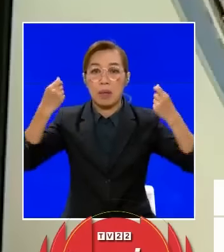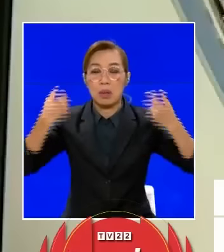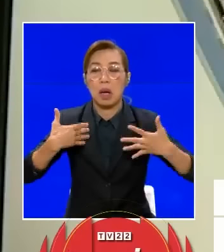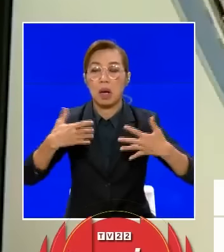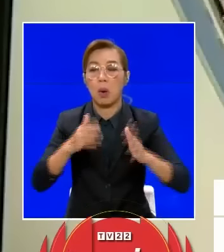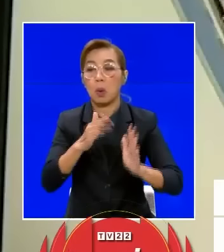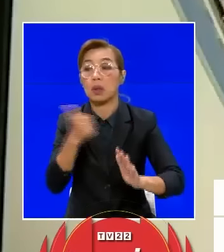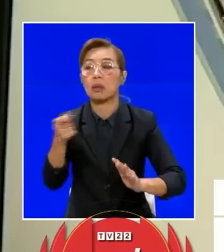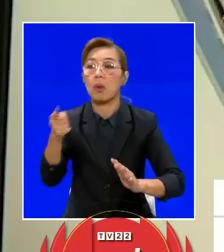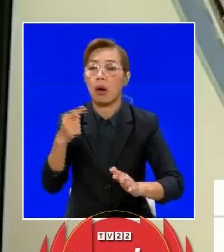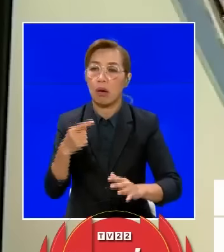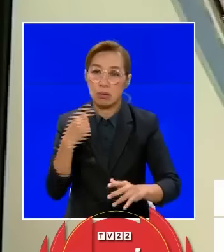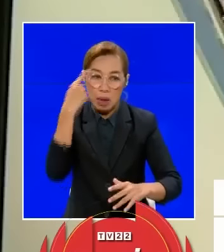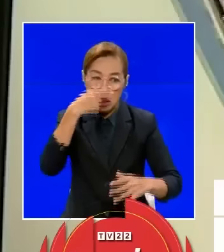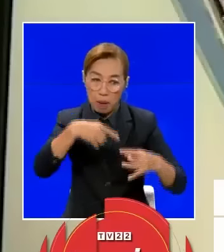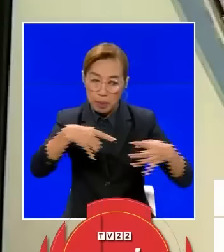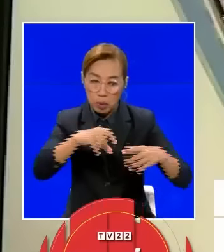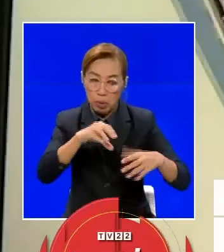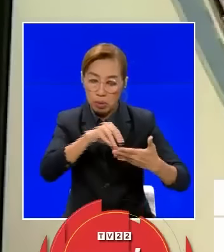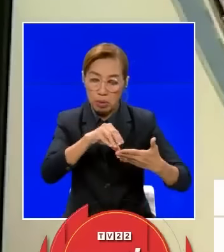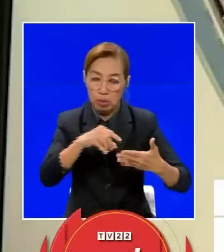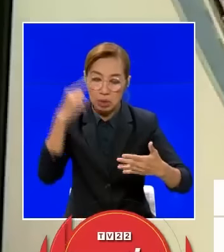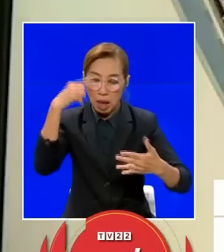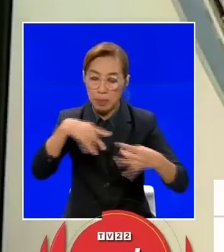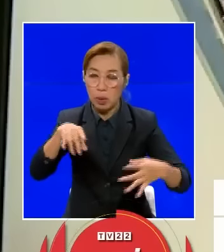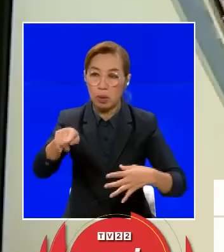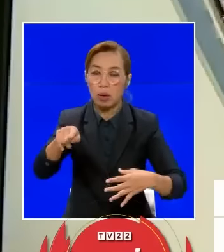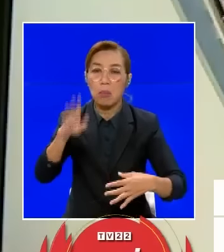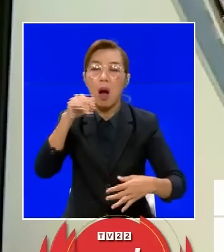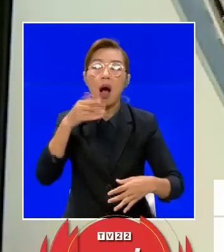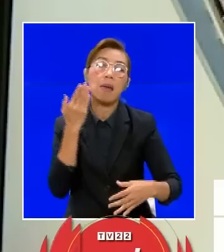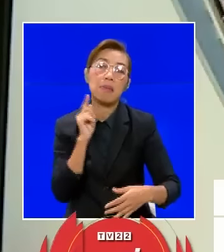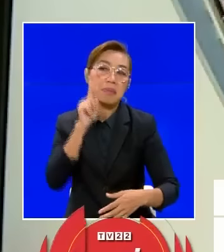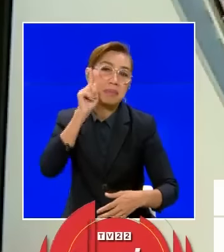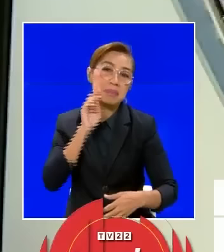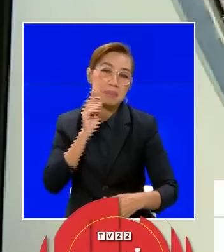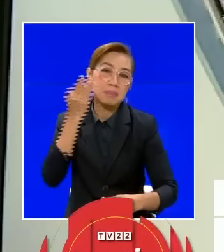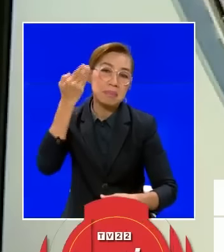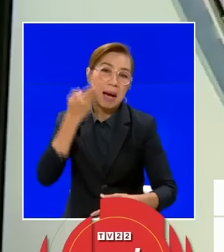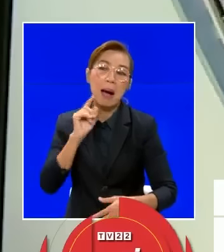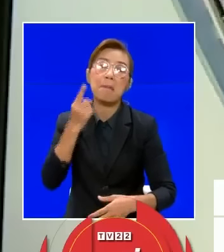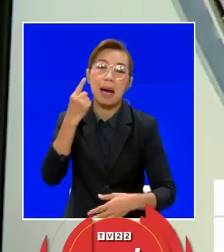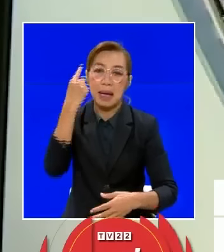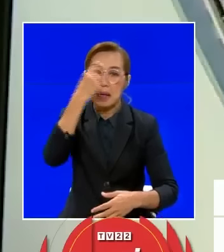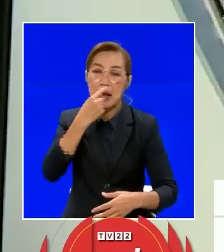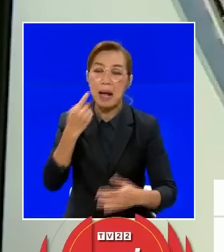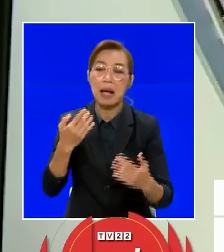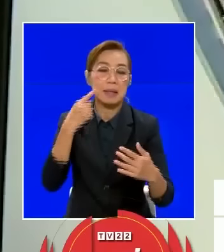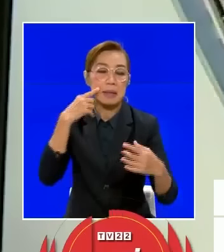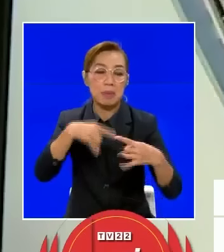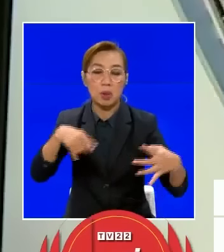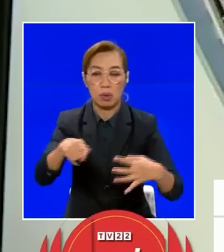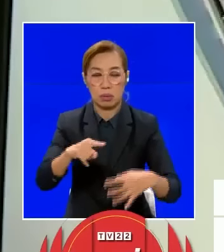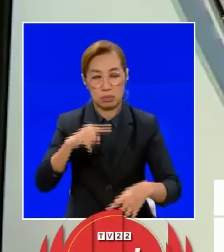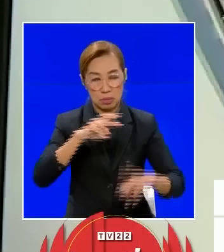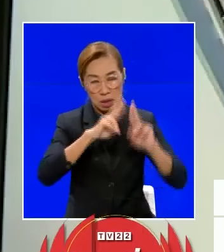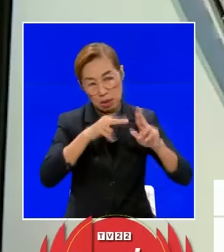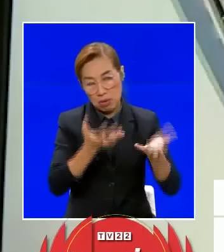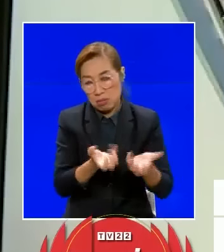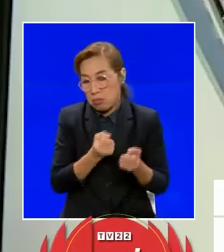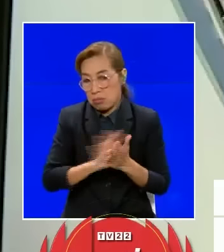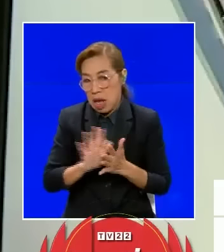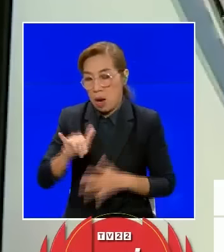ทำให้เจ้าของร้านไม่รับซื้อแล้วก็เข้าให้ข้อมูลกับสน.ปทุมวันโดยที่กองบังคับการตำรวจภูธรจังหวัดนะครับวันนี้ชุดสืบ